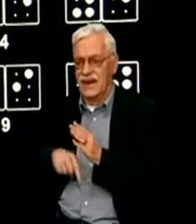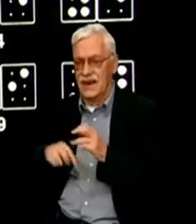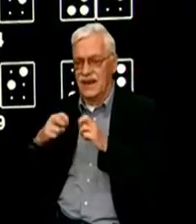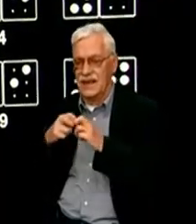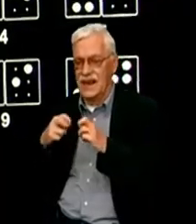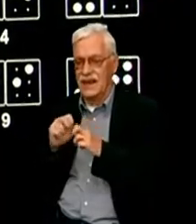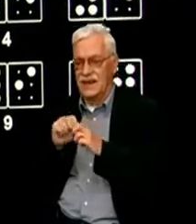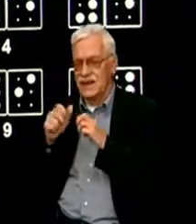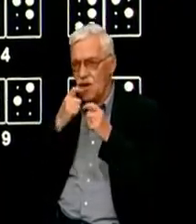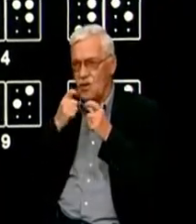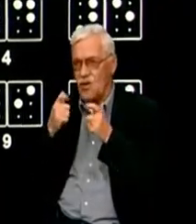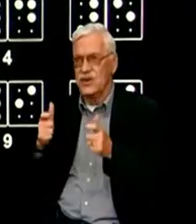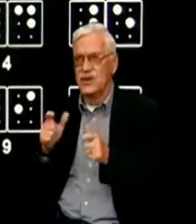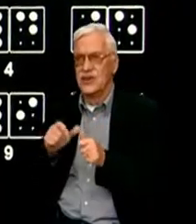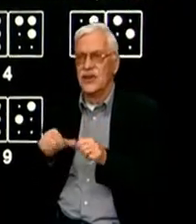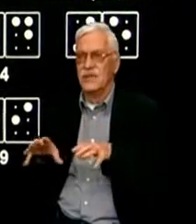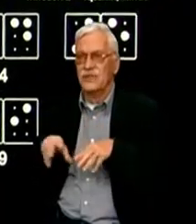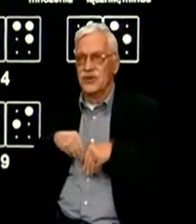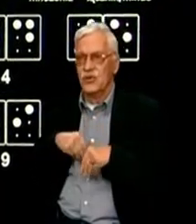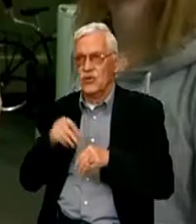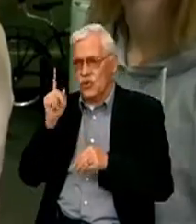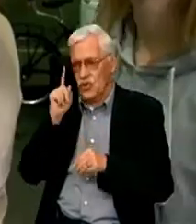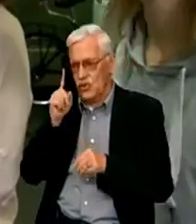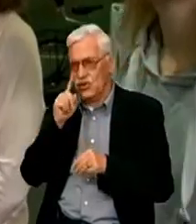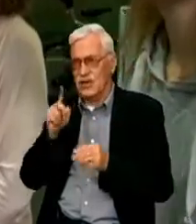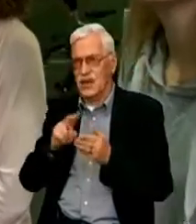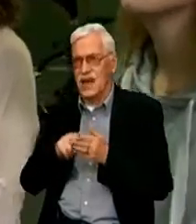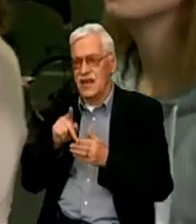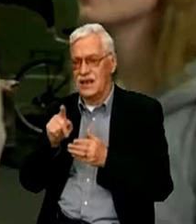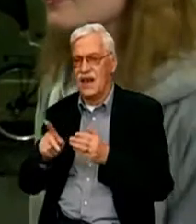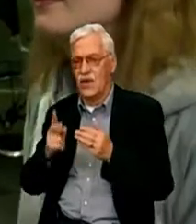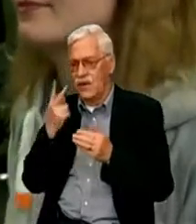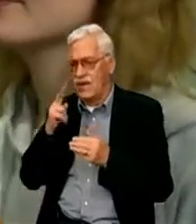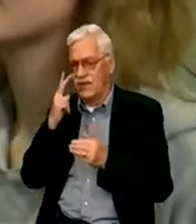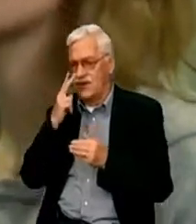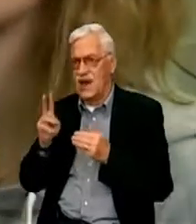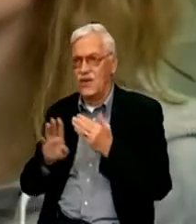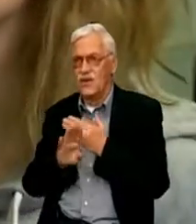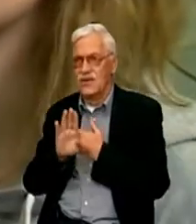ogłoszenie o tym, że przyjmują ludzi właśnie na taką niewidzialną wystawę.